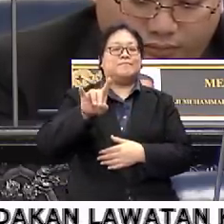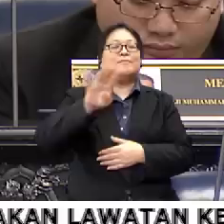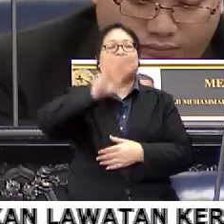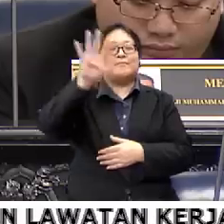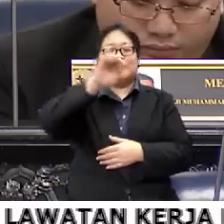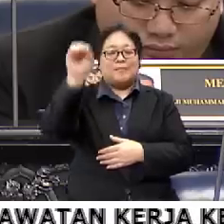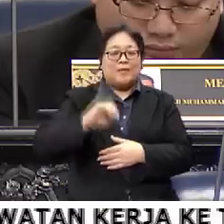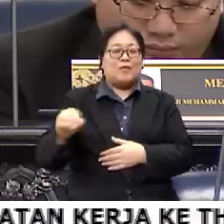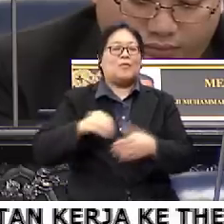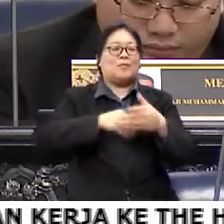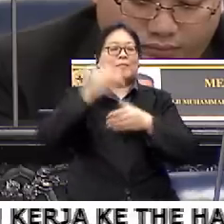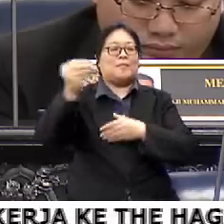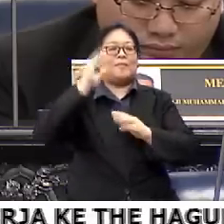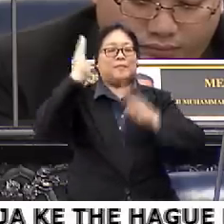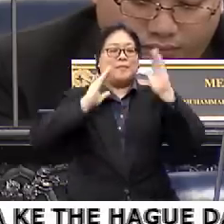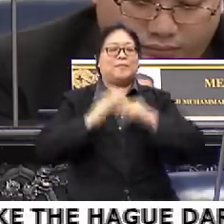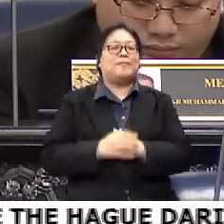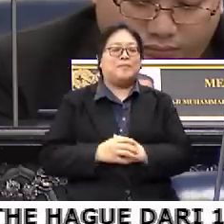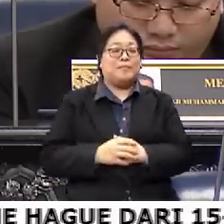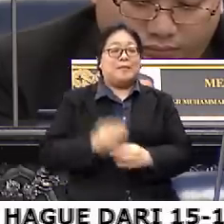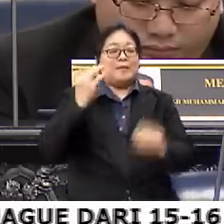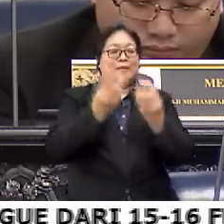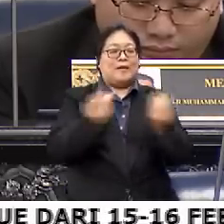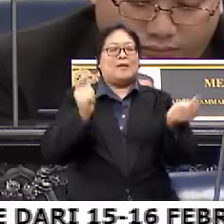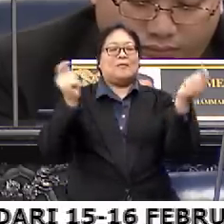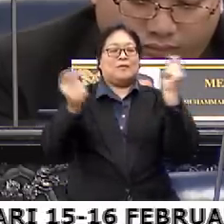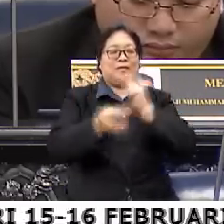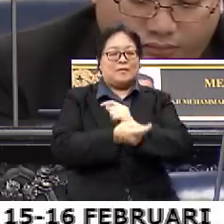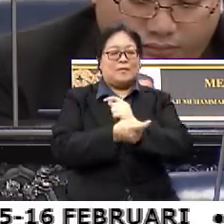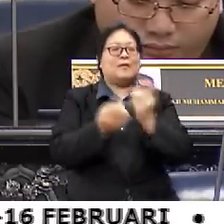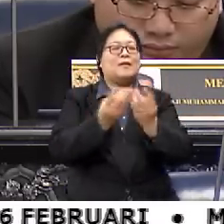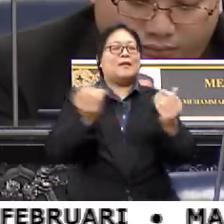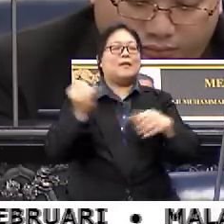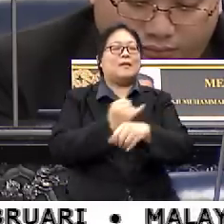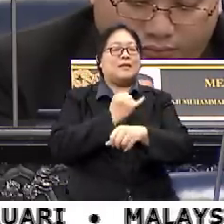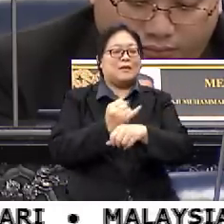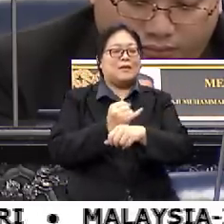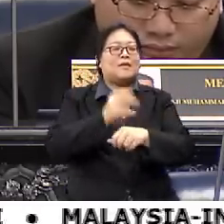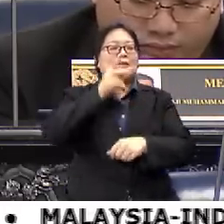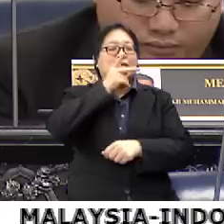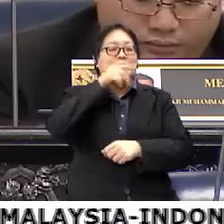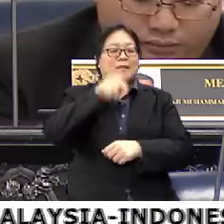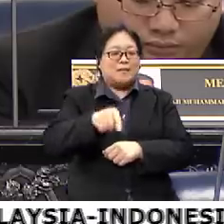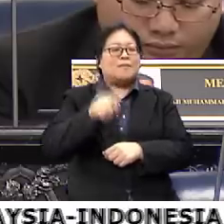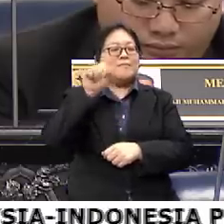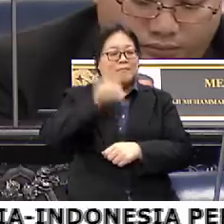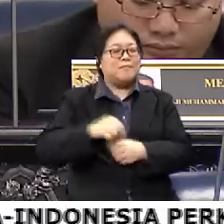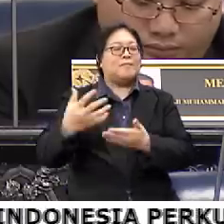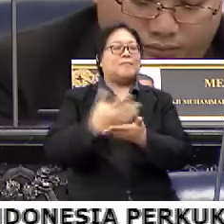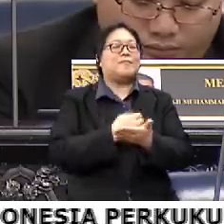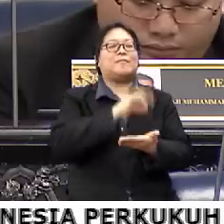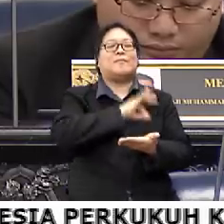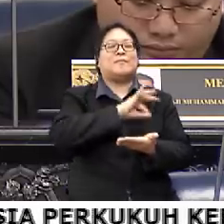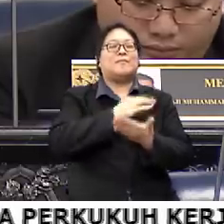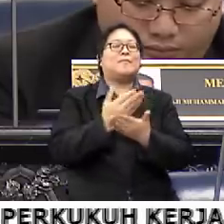41.84% pengeluaran padi negara. Jika tanah ini diubah statusnya kepada tanah industri, negeri Kedah dianggarkan dapat mengutip